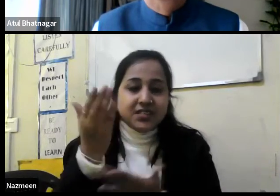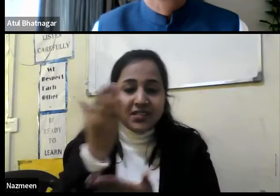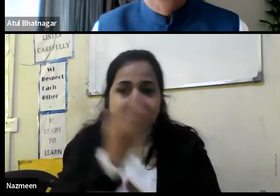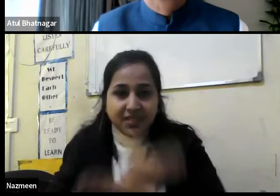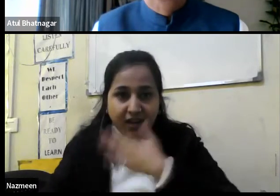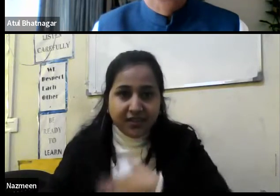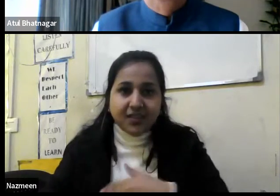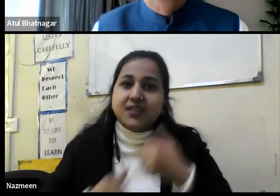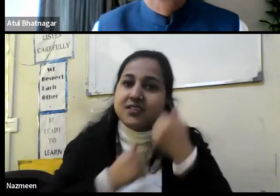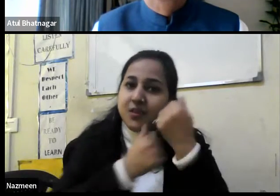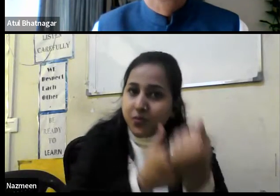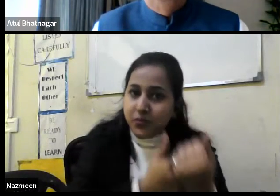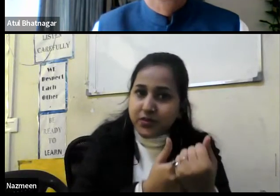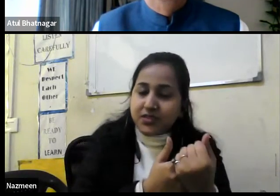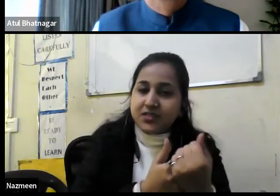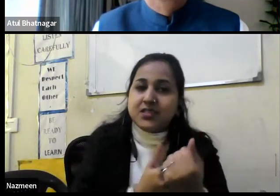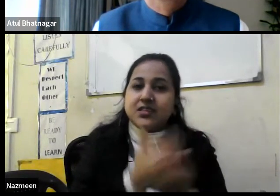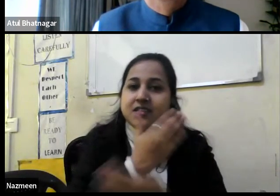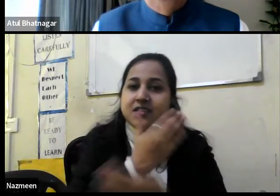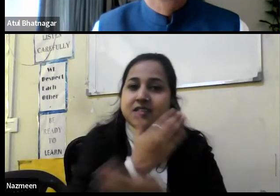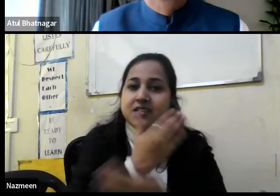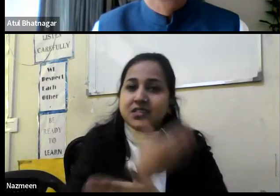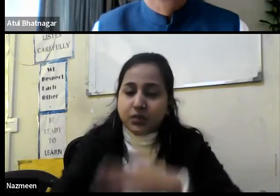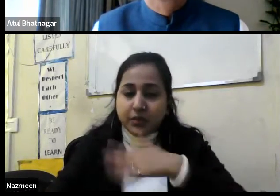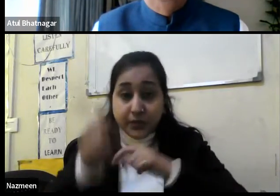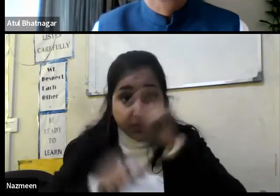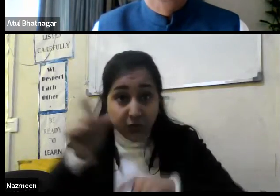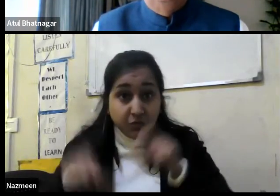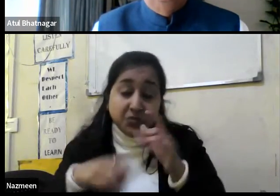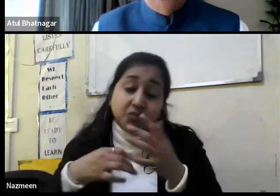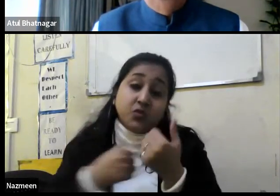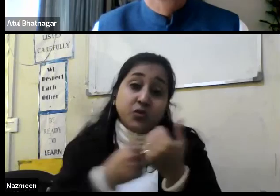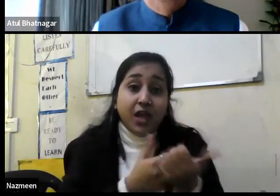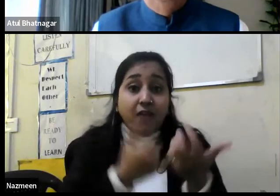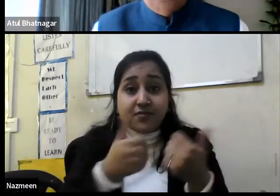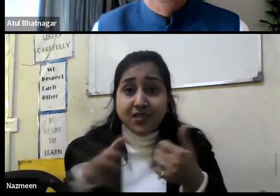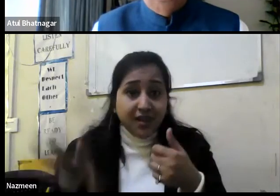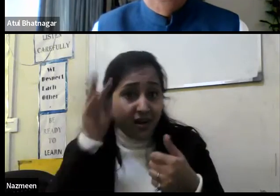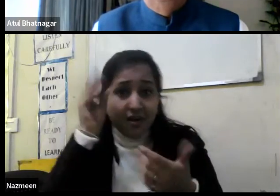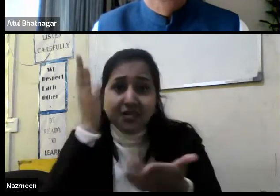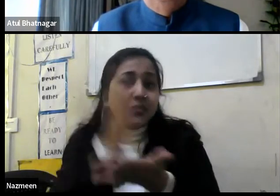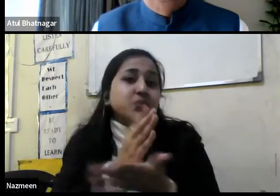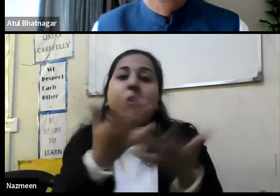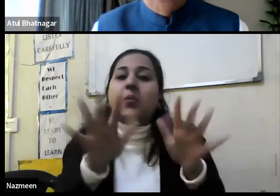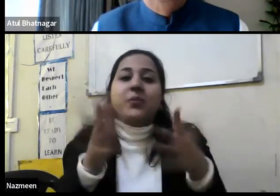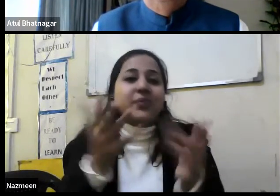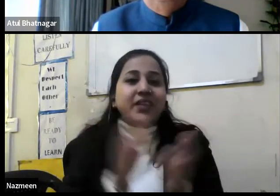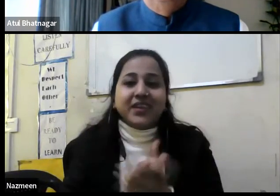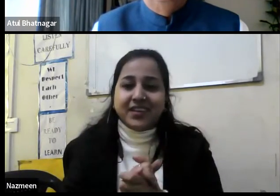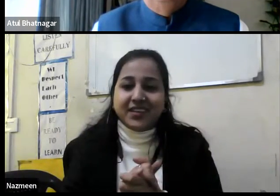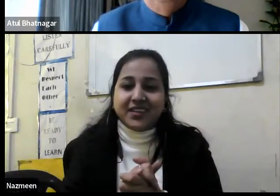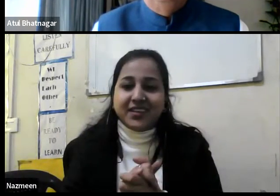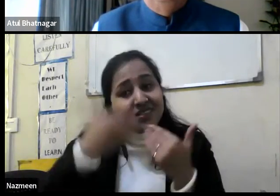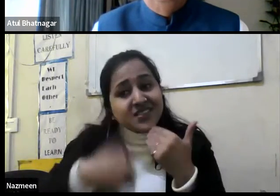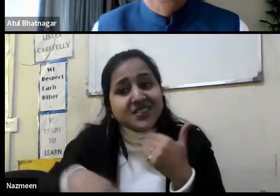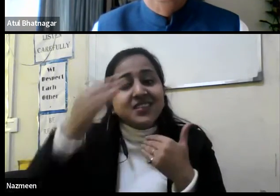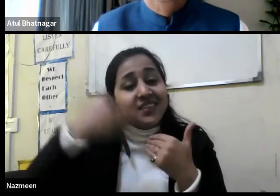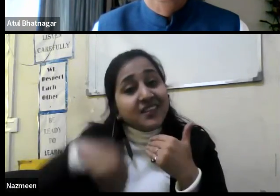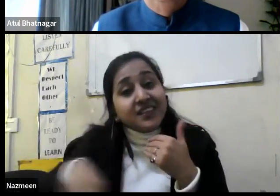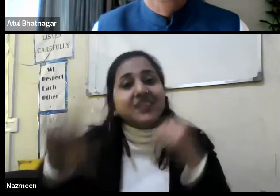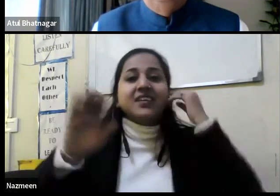लोगों का काफी अच्छा, ये सीखना बंद नहीं हो सकता, बंद नहीं हो सकता। ये नॉन स्टॉप, जब तक हम जीवित